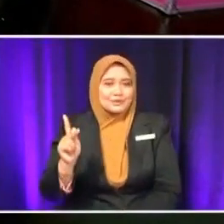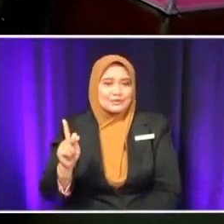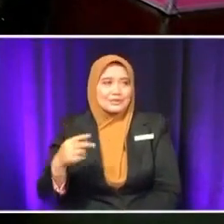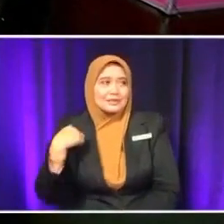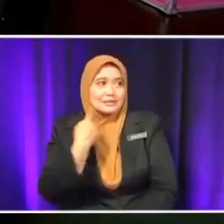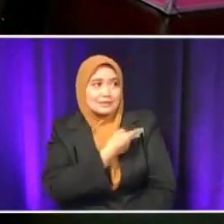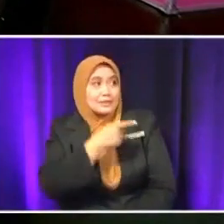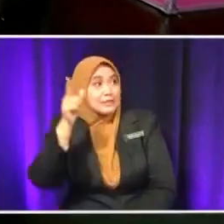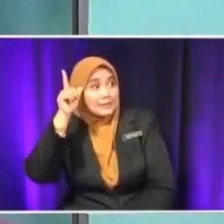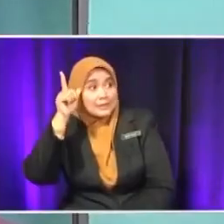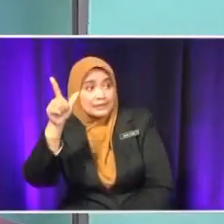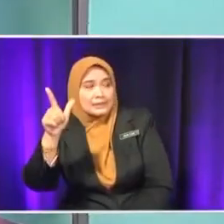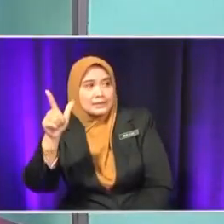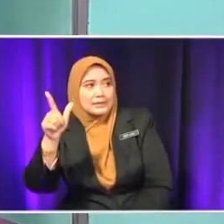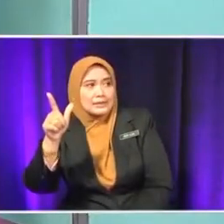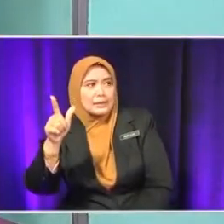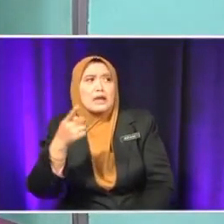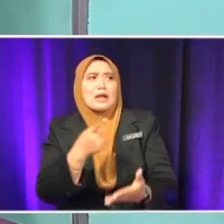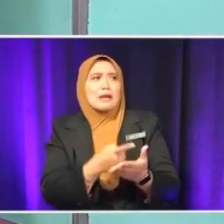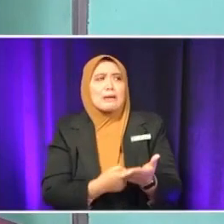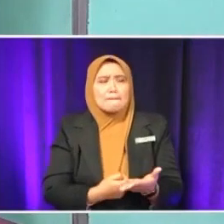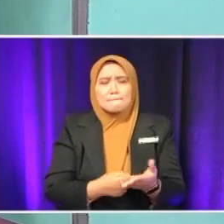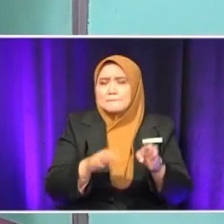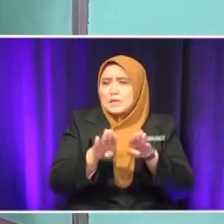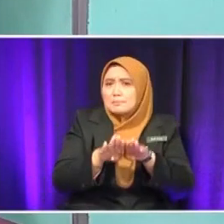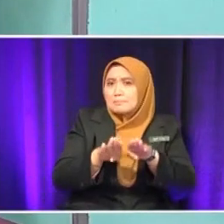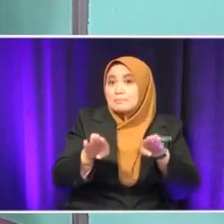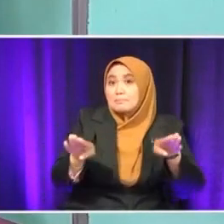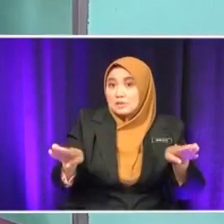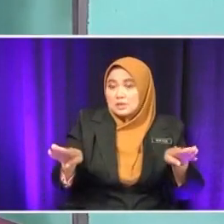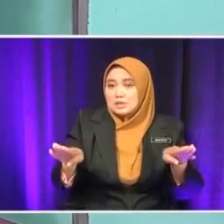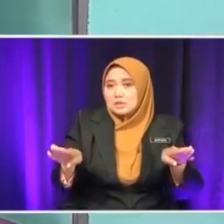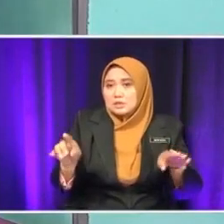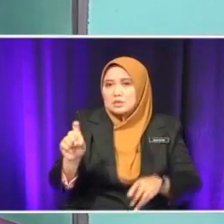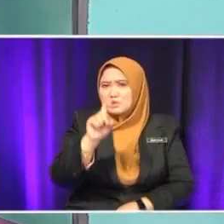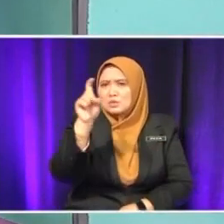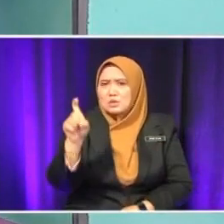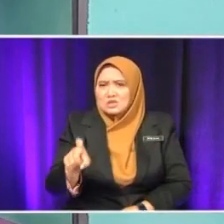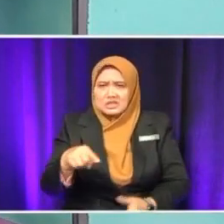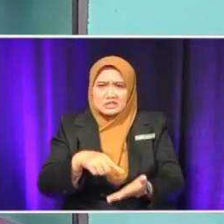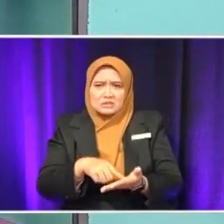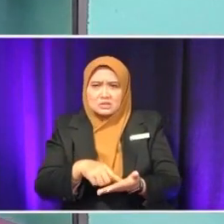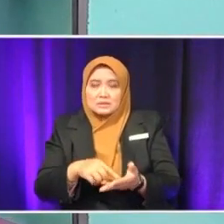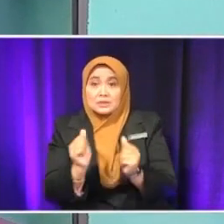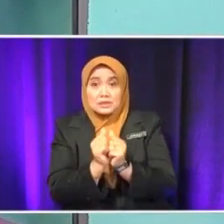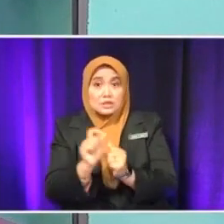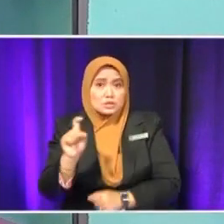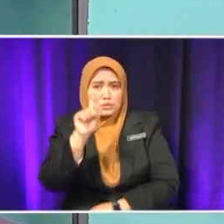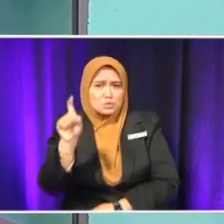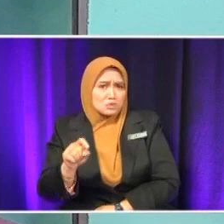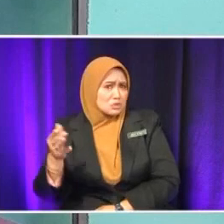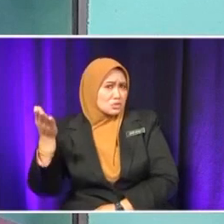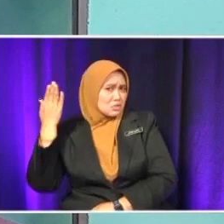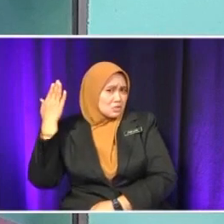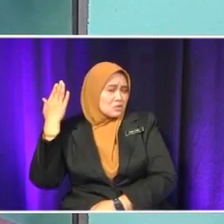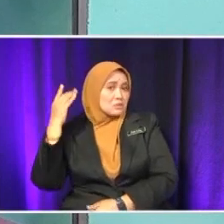kita tengok sekarang ni. Apakah perbezaan soalan ini dengan soalan yang sebelum tadi? Macam sama je cikgu.